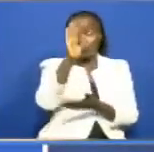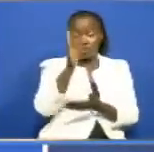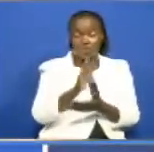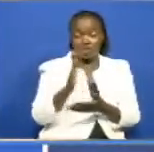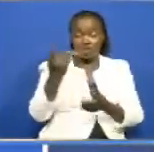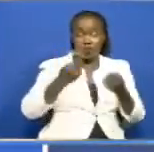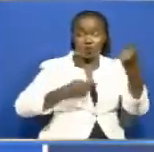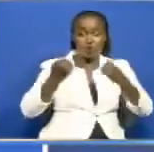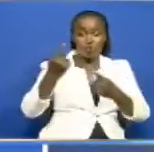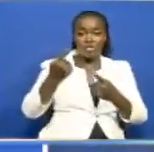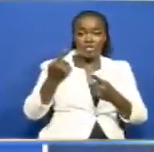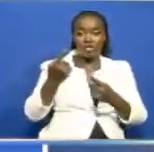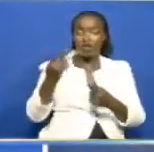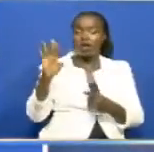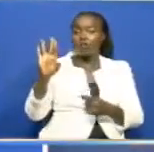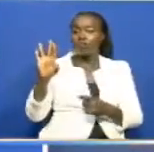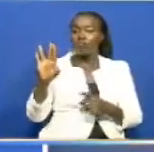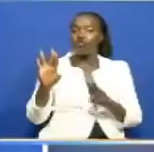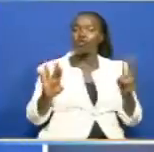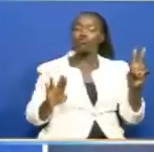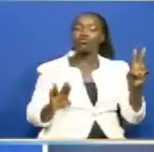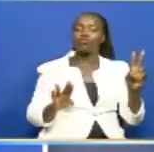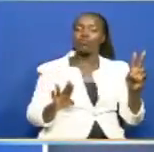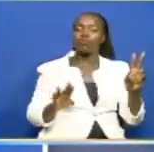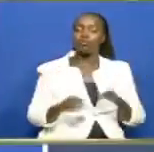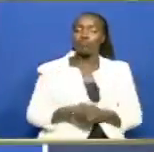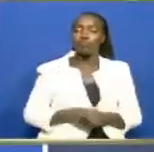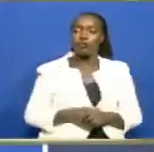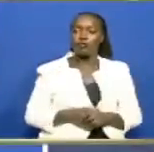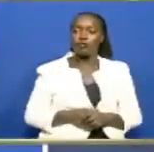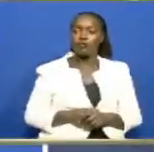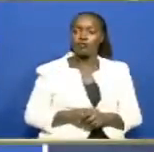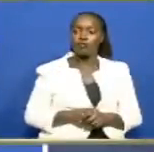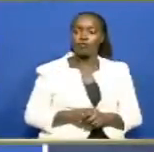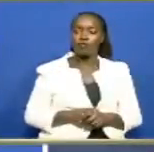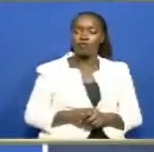kuandikisha ushindi wa mabao 4-2.